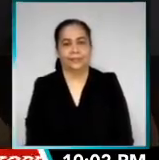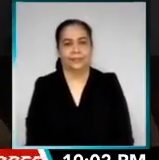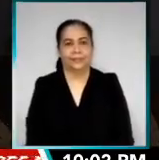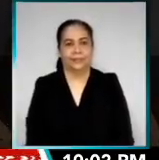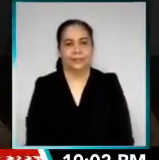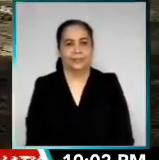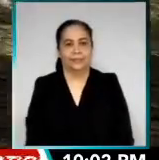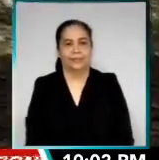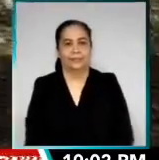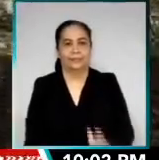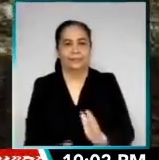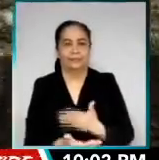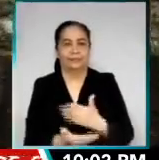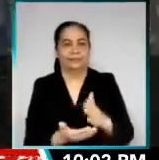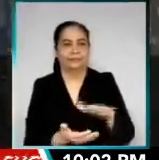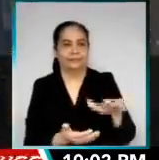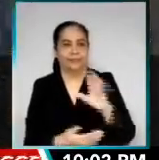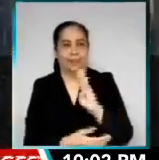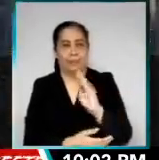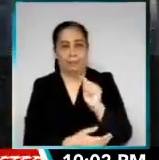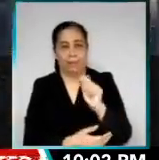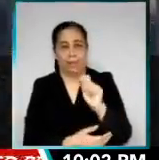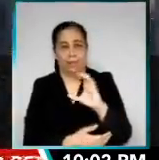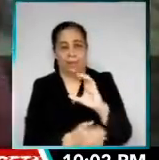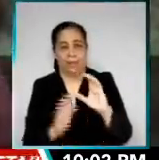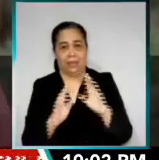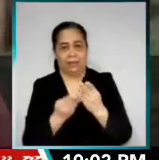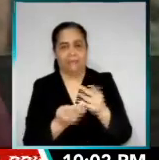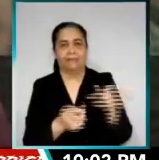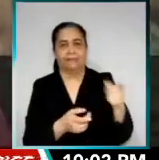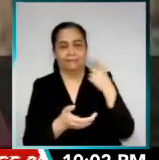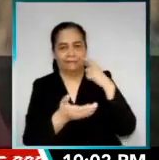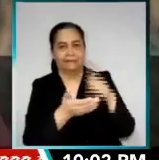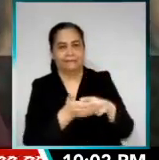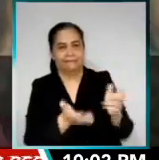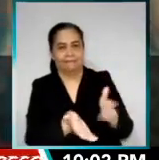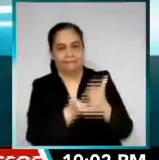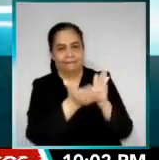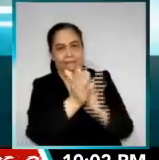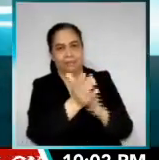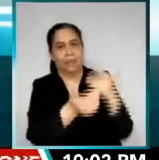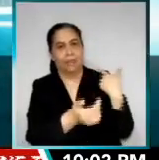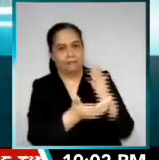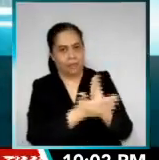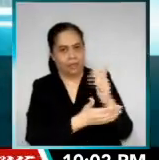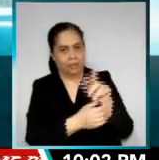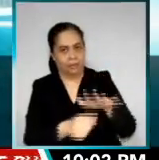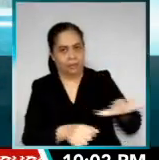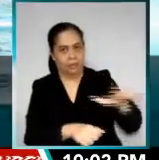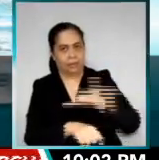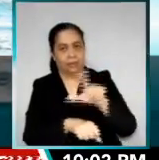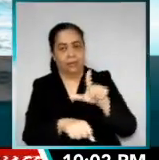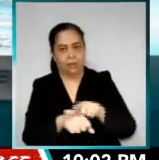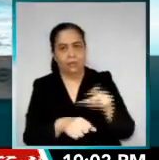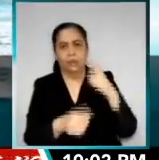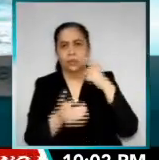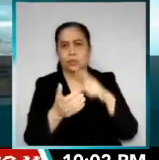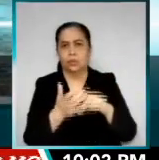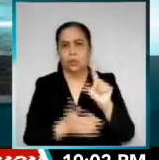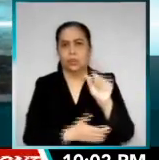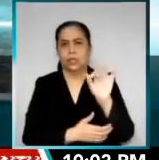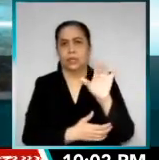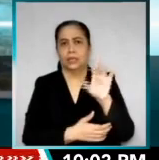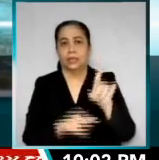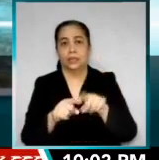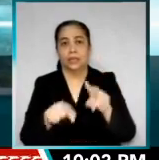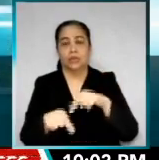Ang mga batak, kinilala bilang tagapangalaga at may karapatan sa lupain. Kinilala rin noong 2018 bilang National